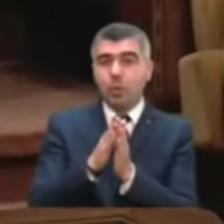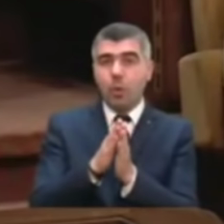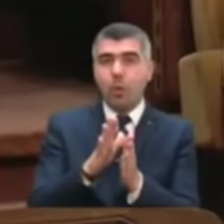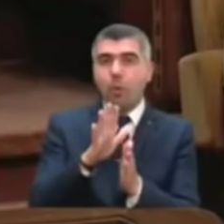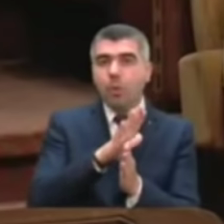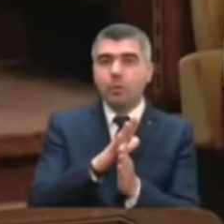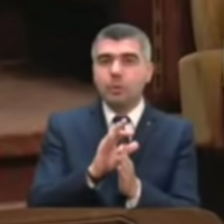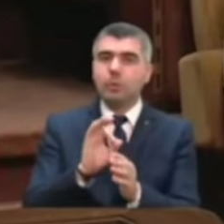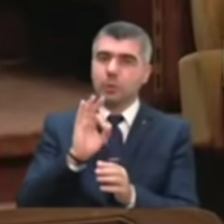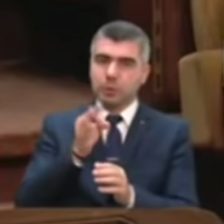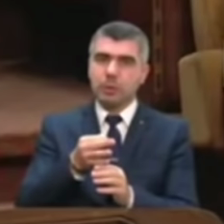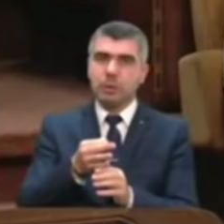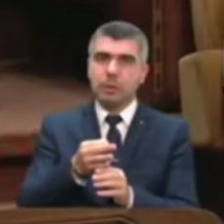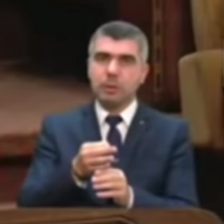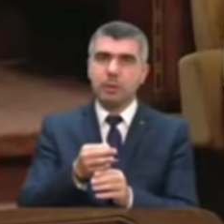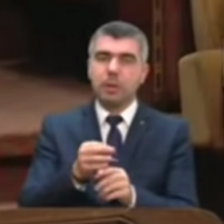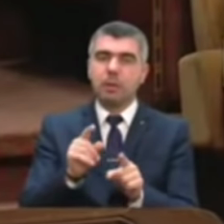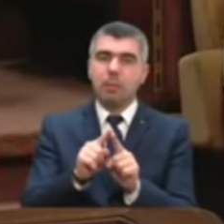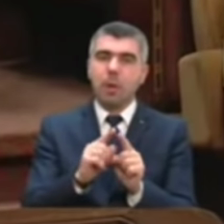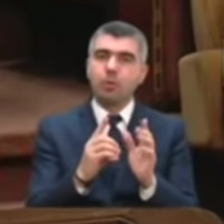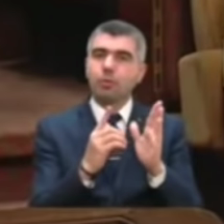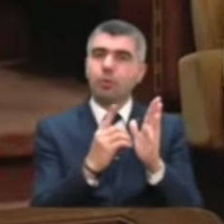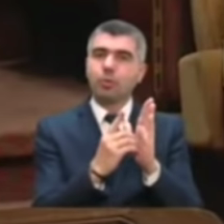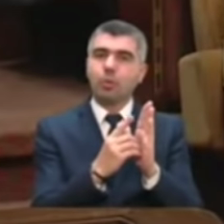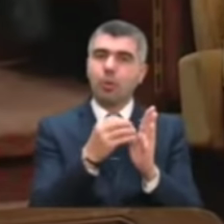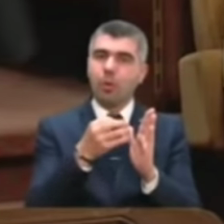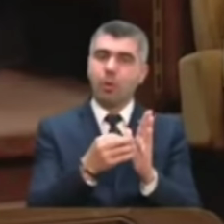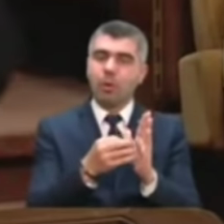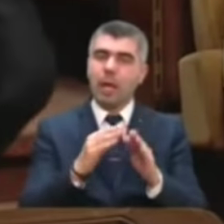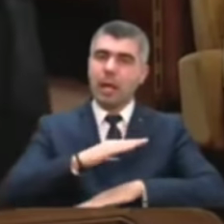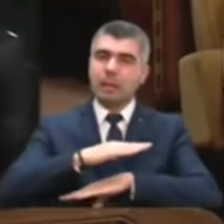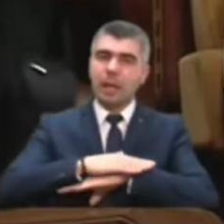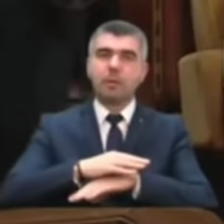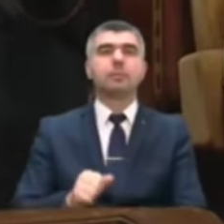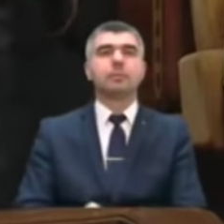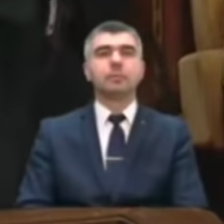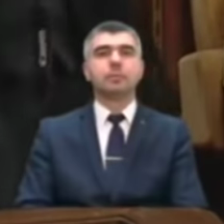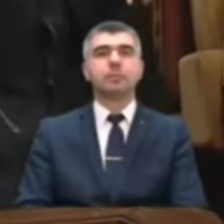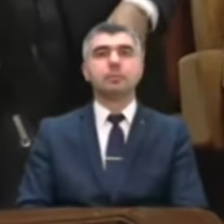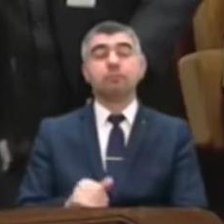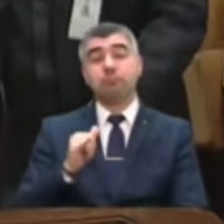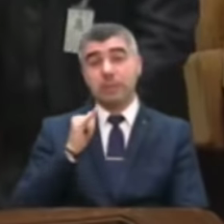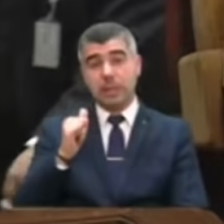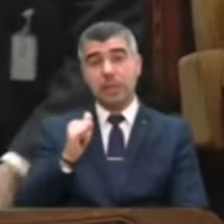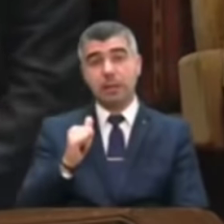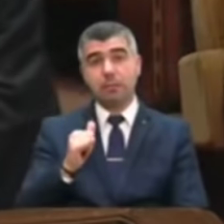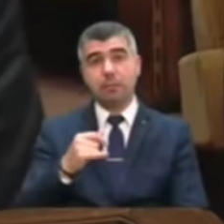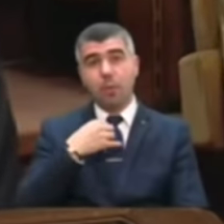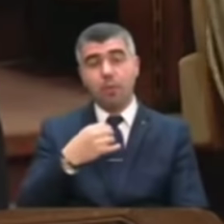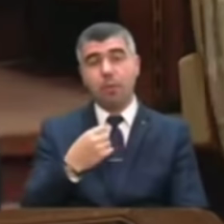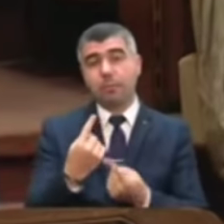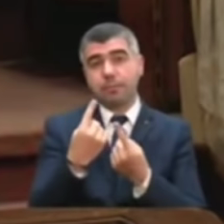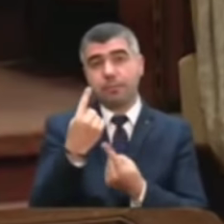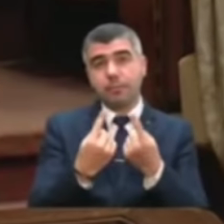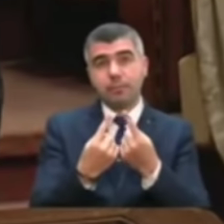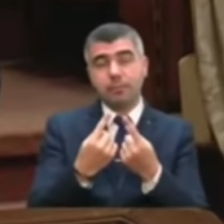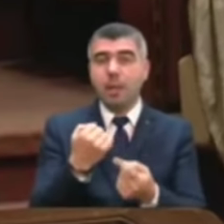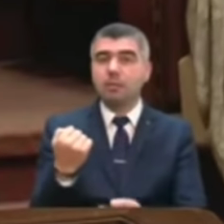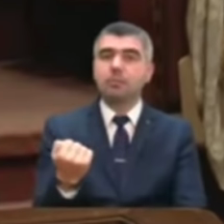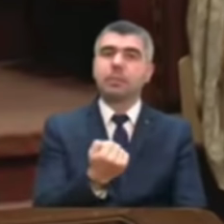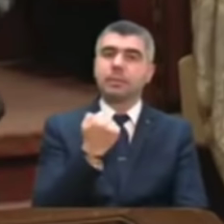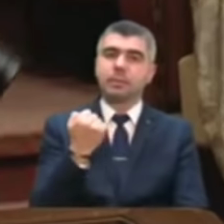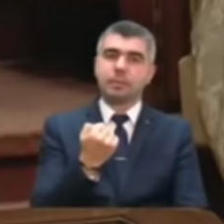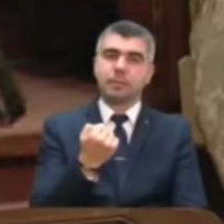اننا كننزلوا الدستور فقط. ان اللي كيديرنا دائما اللي كيجعلنا في هذه الوضعيه من هذه هو التاخر. ما